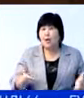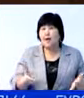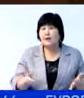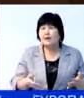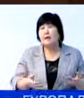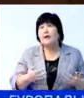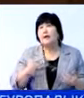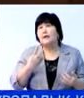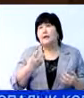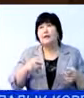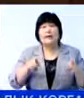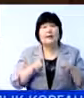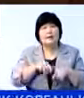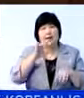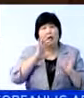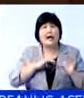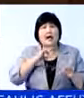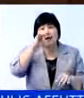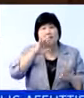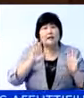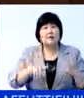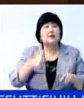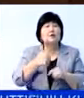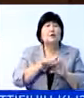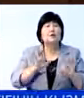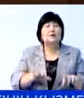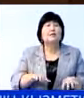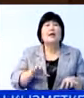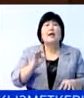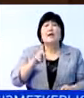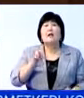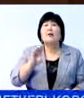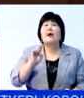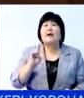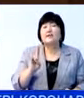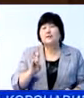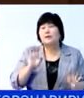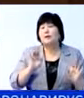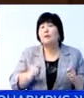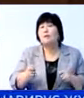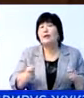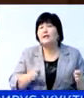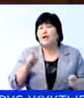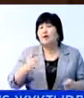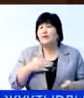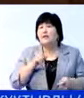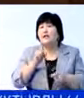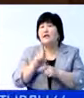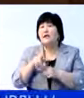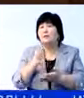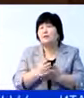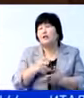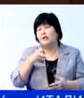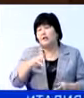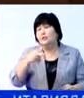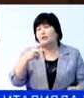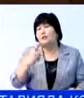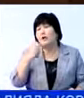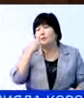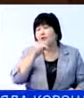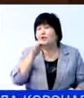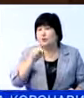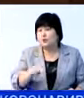Екі елдің президенті, Қазақстан Республикасының тұңғыш президенті, елбасымыз, президентімізге бізге тапсырма беріп отыр. 2021 жылдан бастап сол